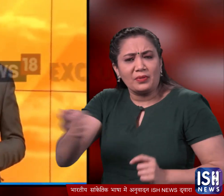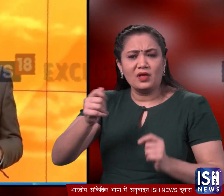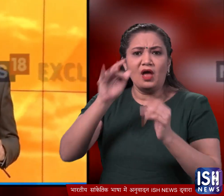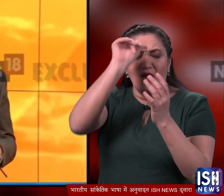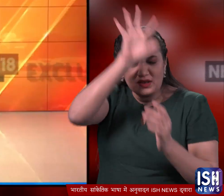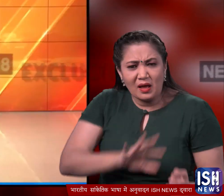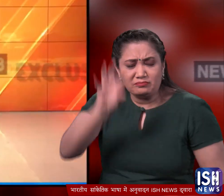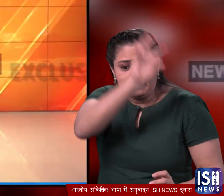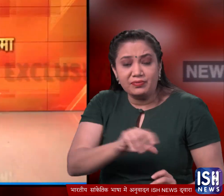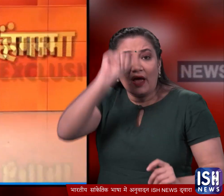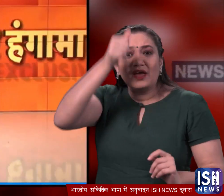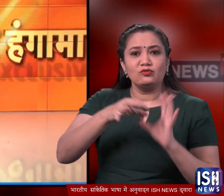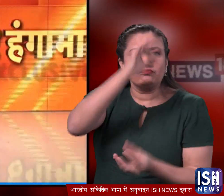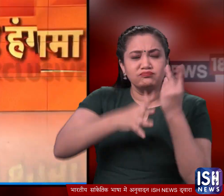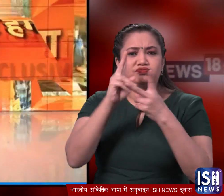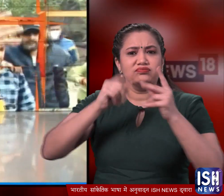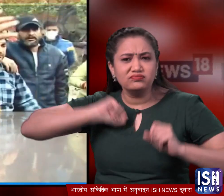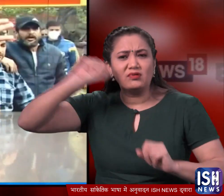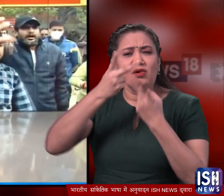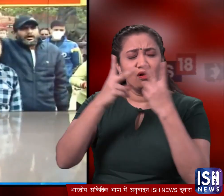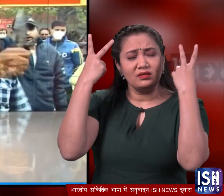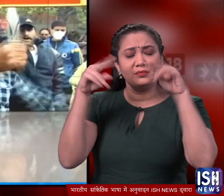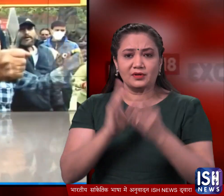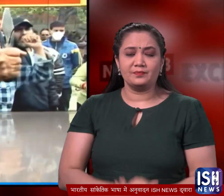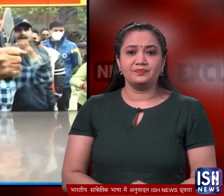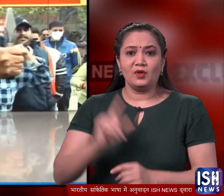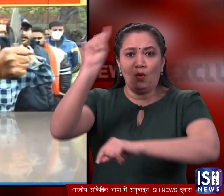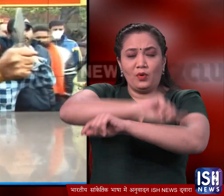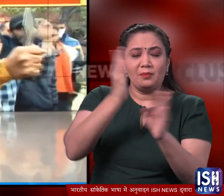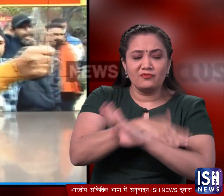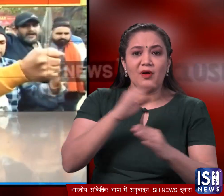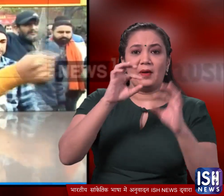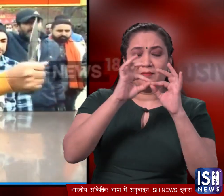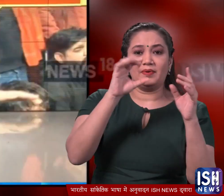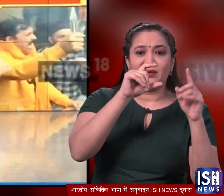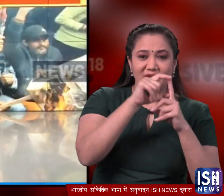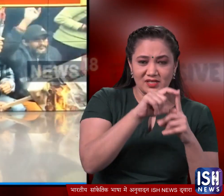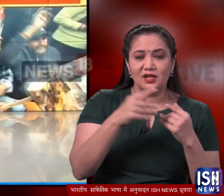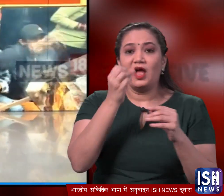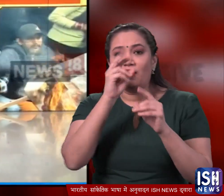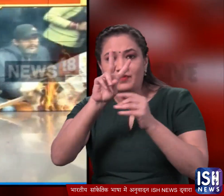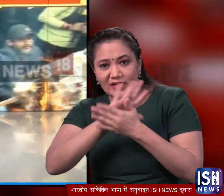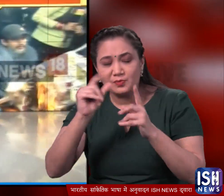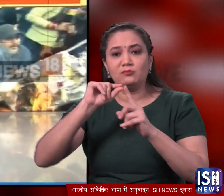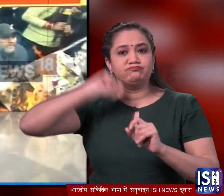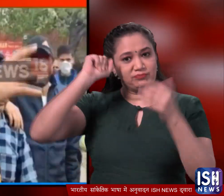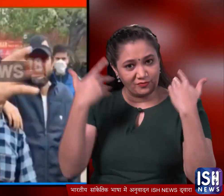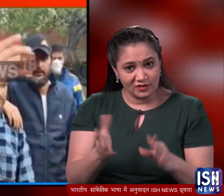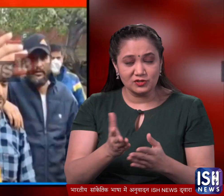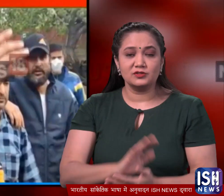देश के कई हिस्सों में अलग अलग हिंदू संगठन सड़कों पर उतर आए। एक दिन पहले शिवमोगा में बजरंग दल और VHP के लोगों ने प्रदर्शन किया